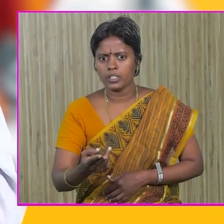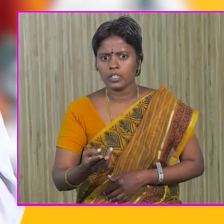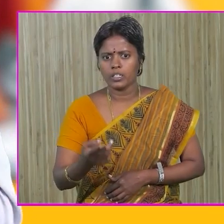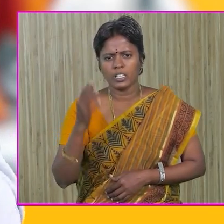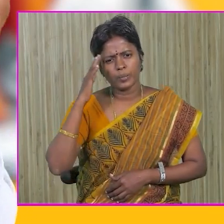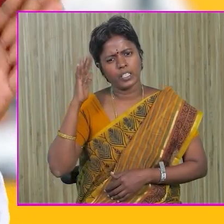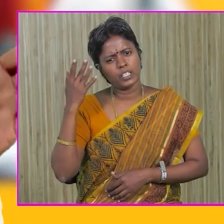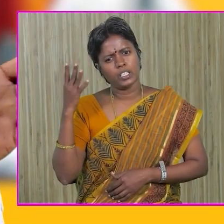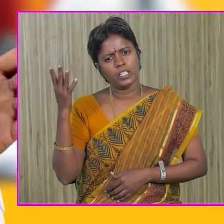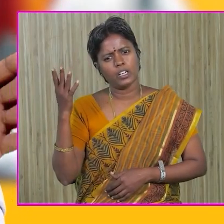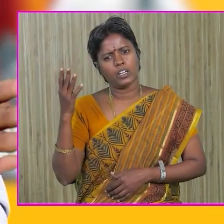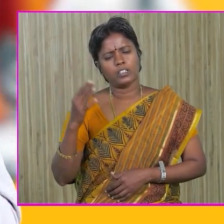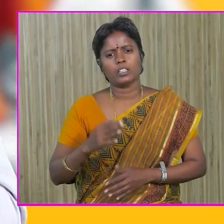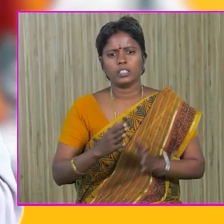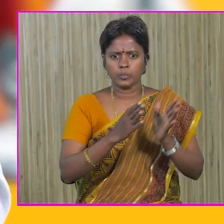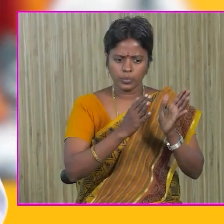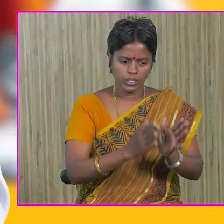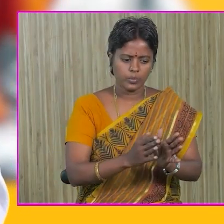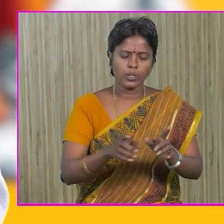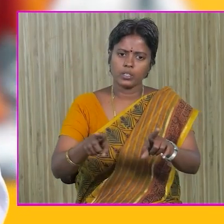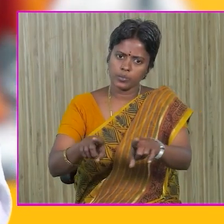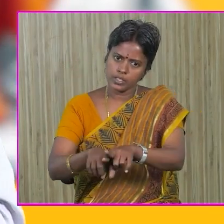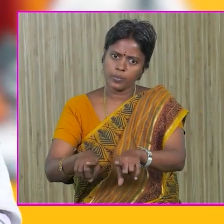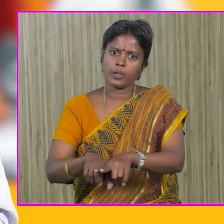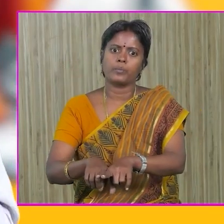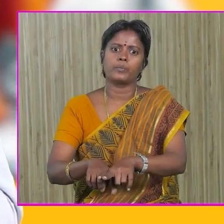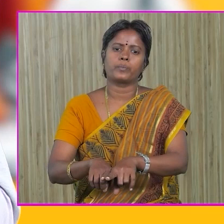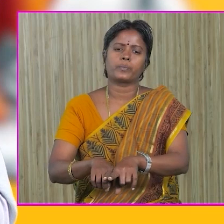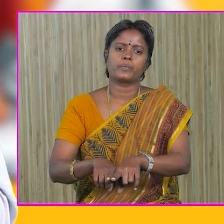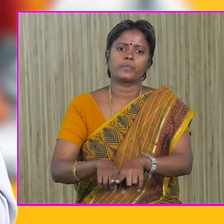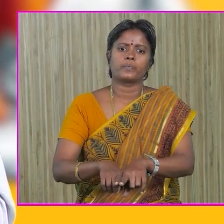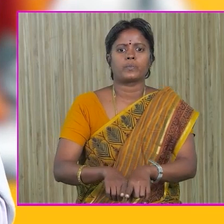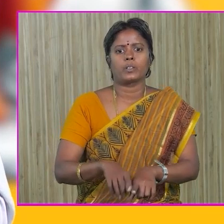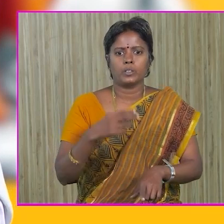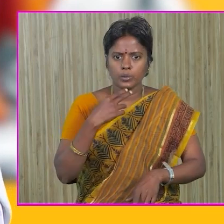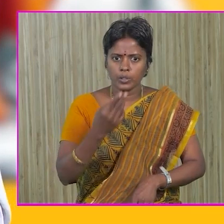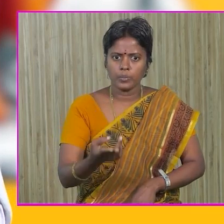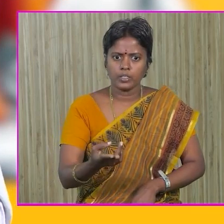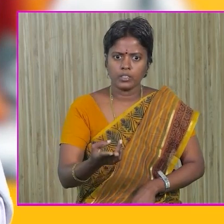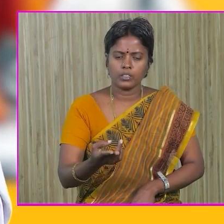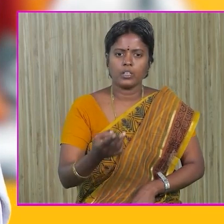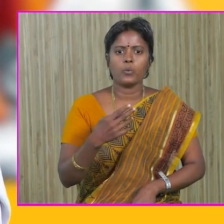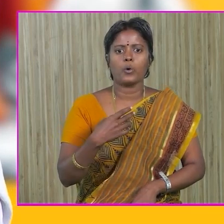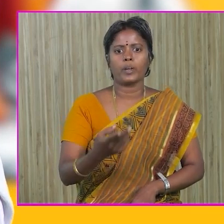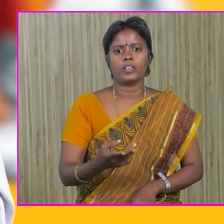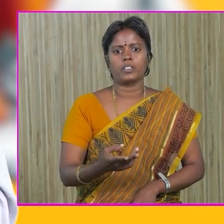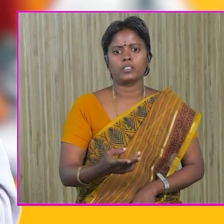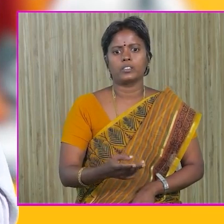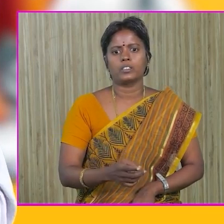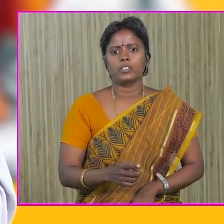ஒரு நிகழ்வை இது போலத்தான் அந்த நிகழ்வும் இருக்கும் என உரைப்பதுதான் ஓமை அணி.